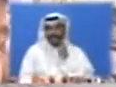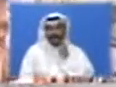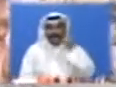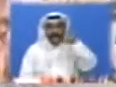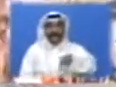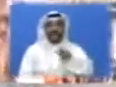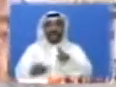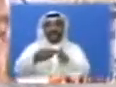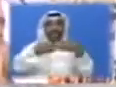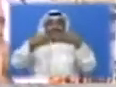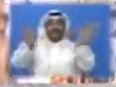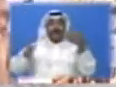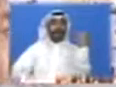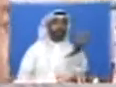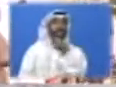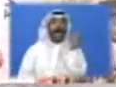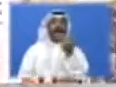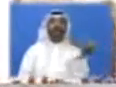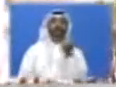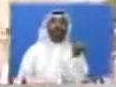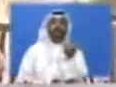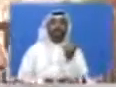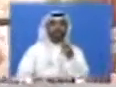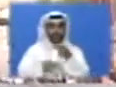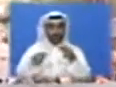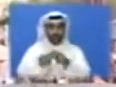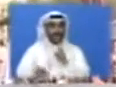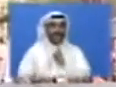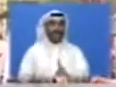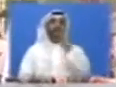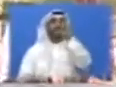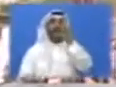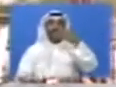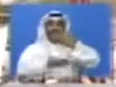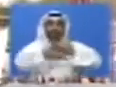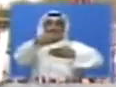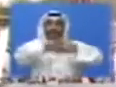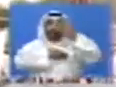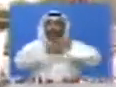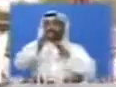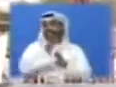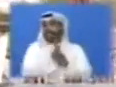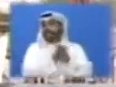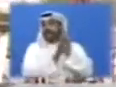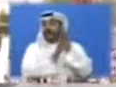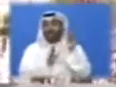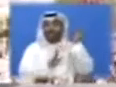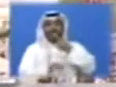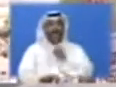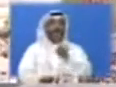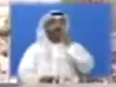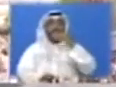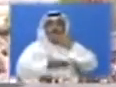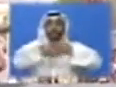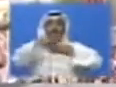المعرض مهم بالنسبة للكويت، احنا في حقبة إن شاء الله بالتنمية، لاجئين على